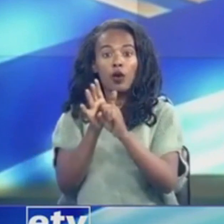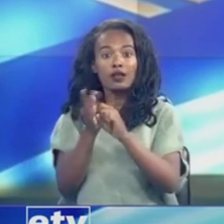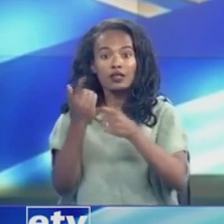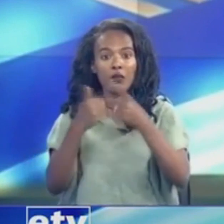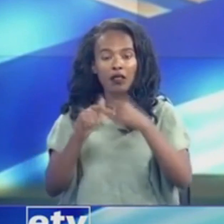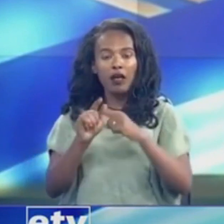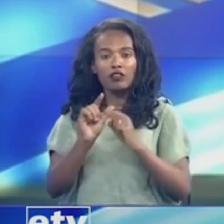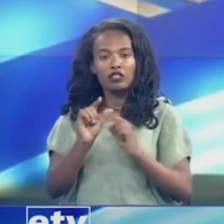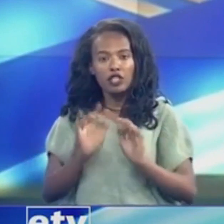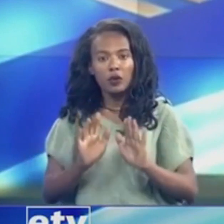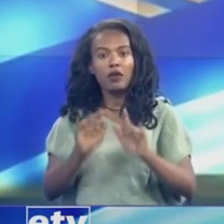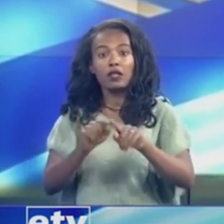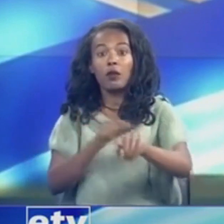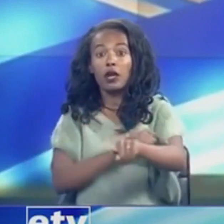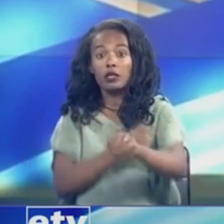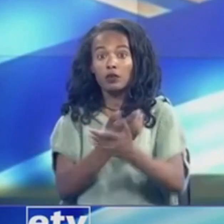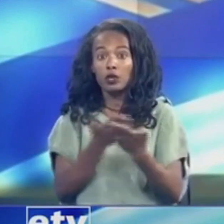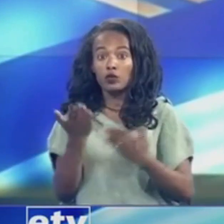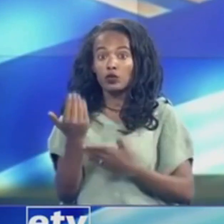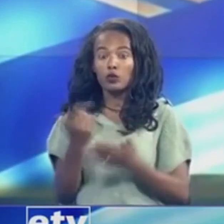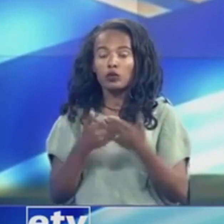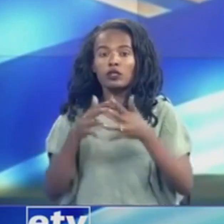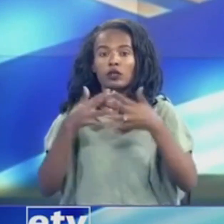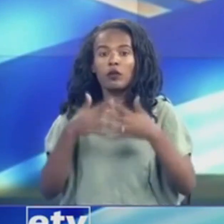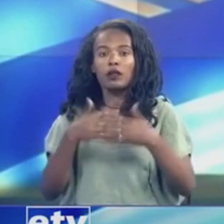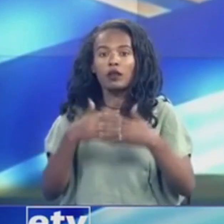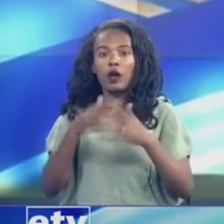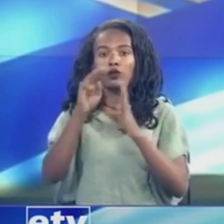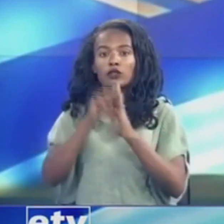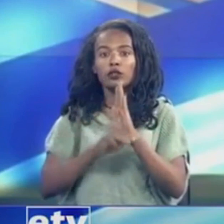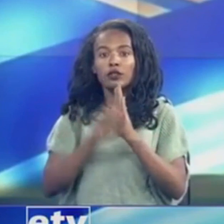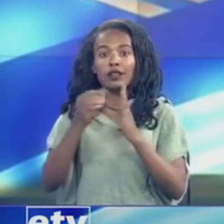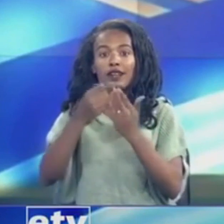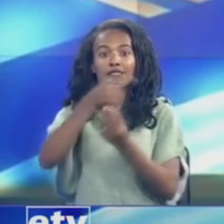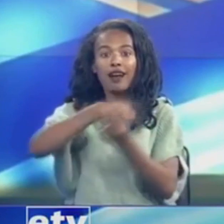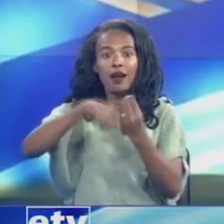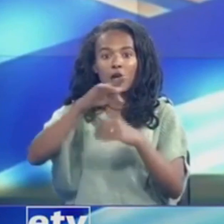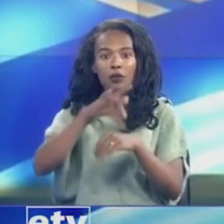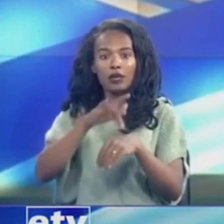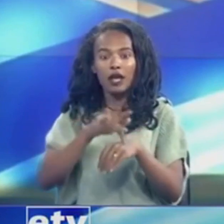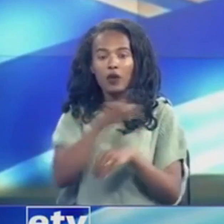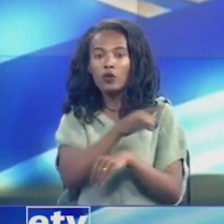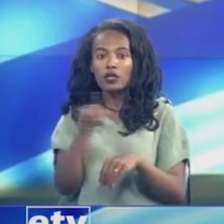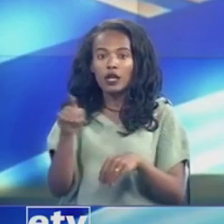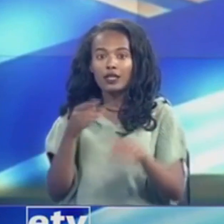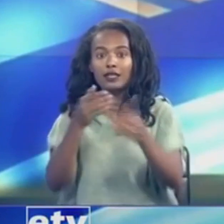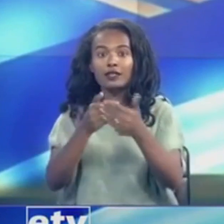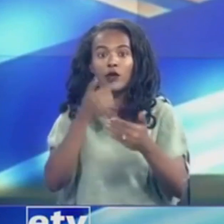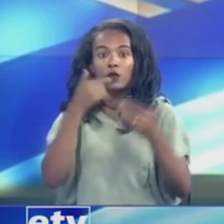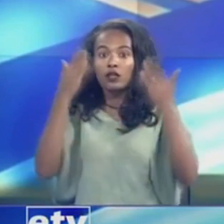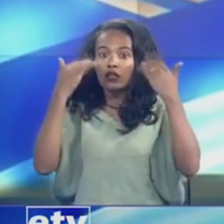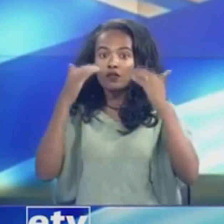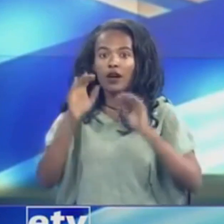የመግፋት የማራዘም ነገሮች ነበሩ። እነዚህ ማቴሪያሎችም ጥርና ከዛ አካባቢ ላይ ወደ እናንተ ይሄዳሉ ብለን ተስፋ አድርገን